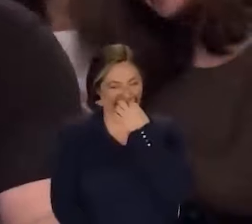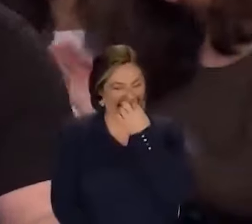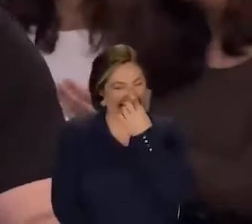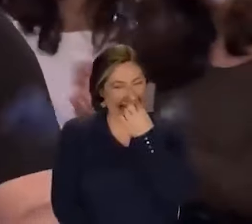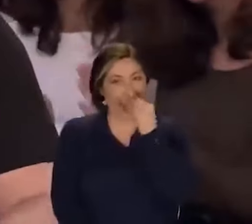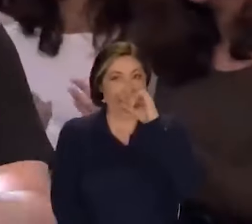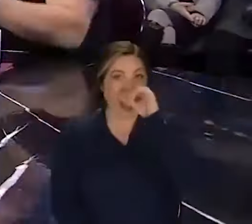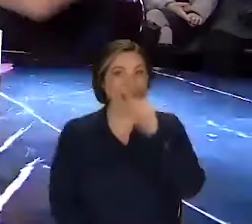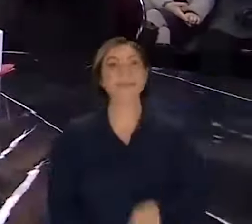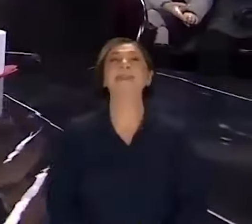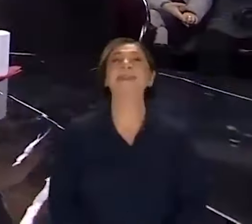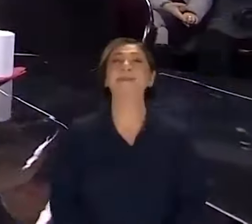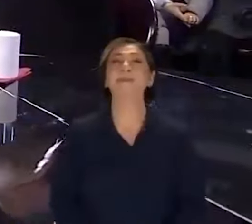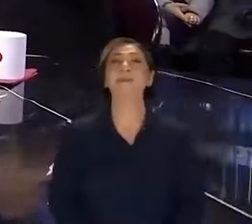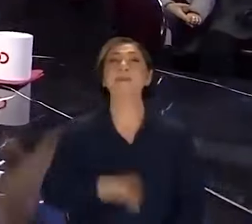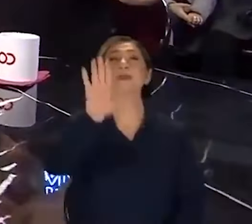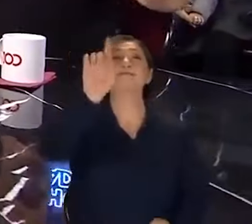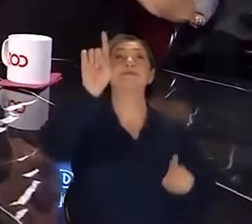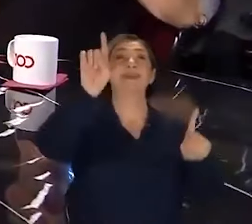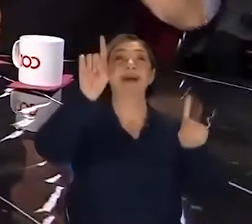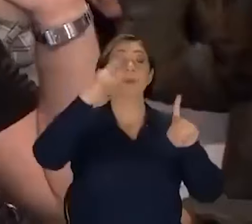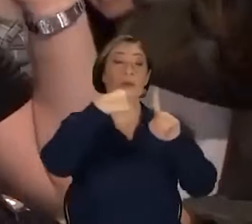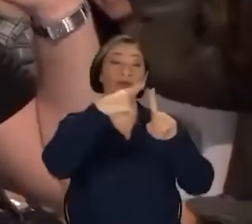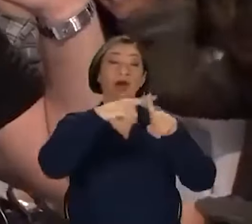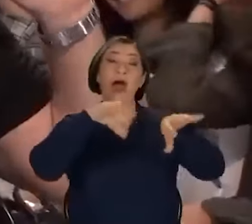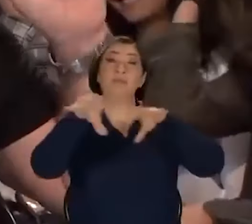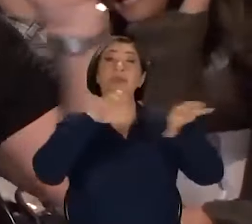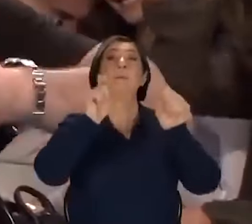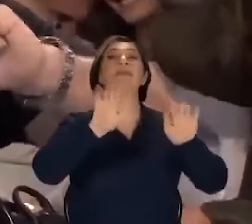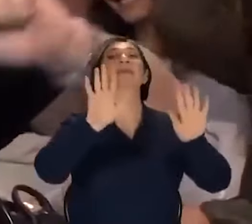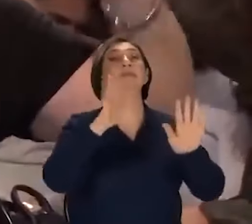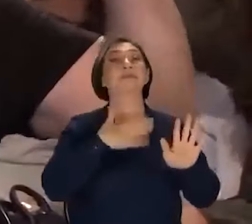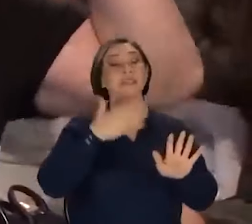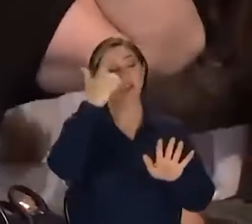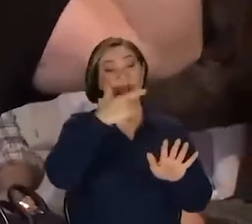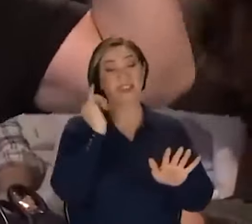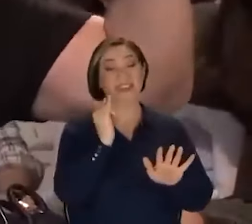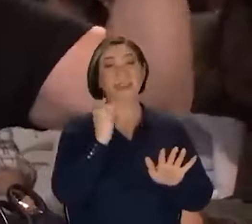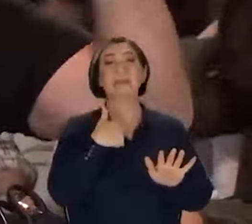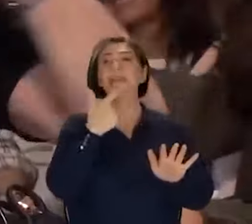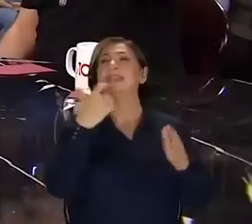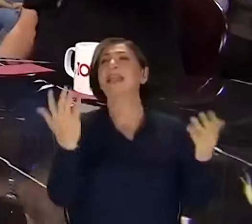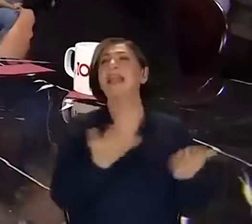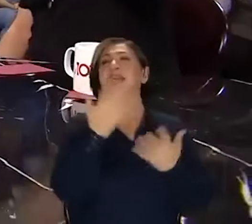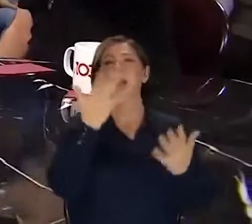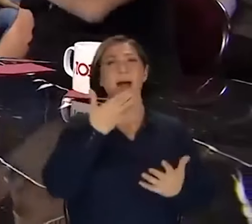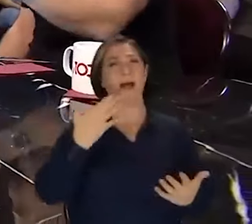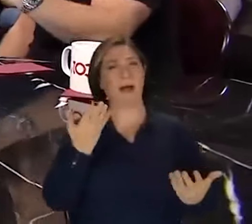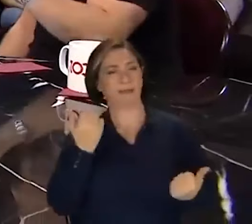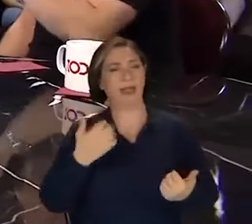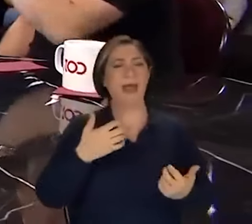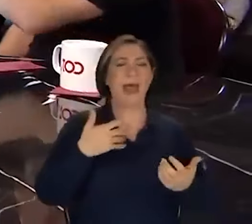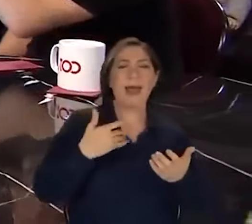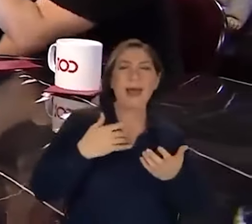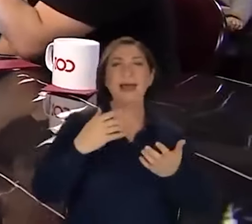al Peki bir dakika burada bir pozitif ayrımcılık yapılmasın Biz çirkinler hani biz yıllarca karizmatik is falan diye